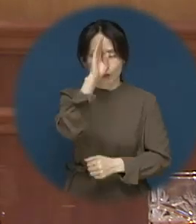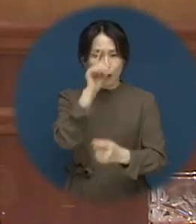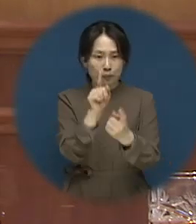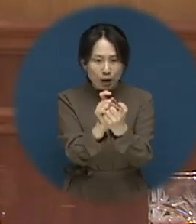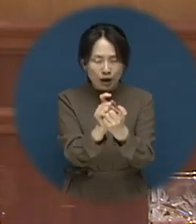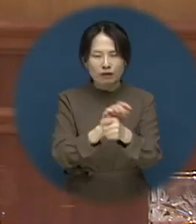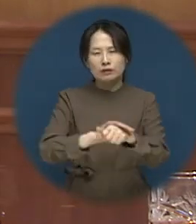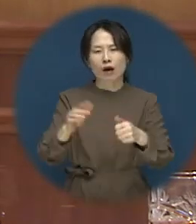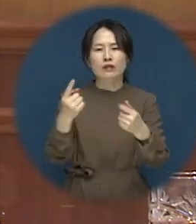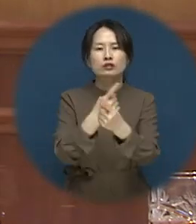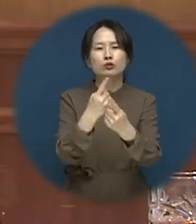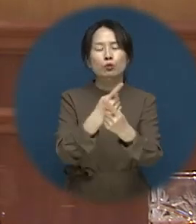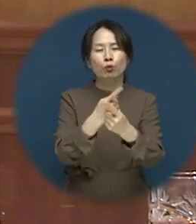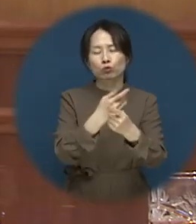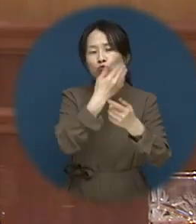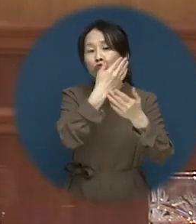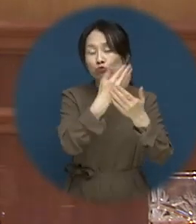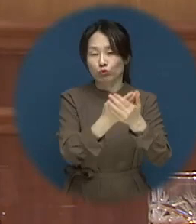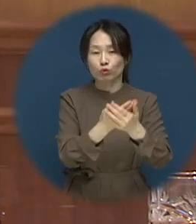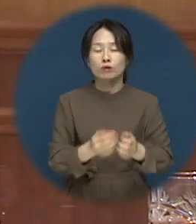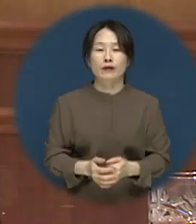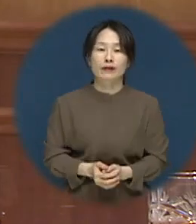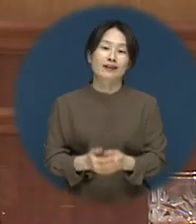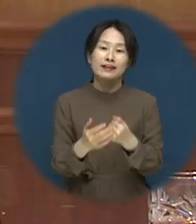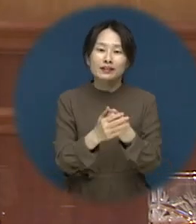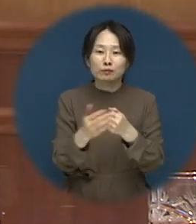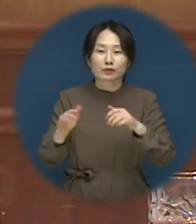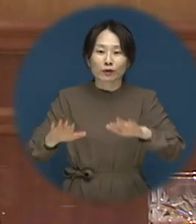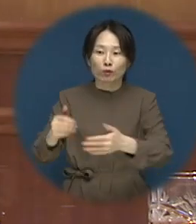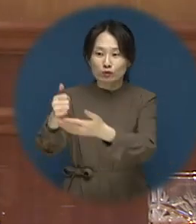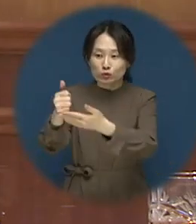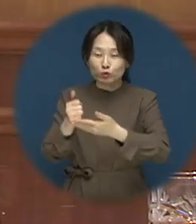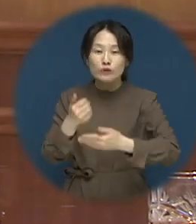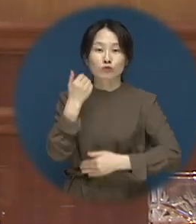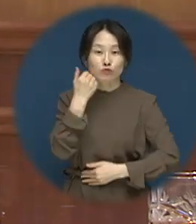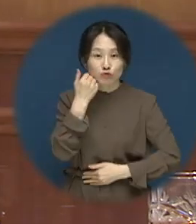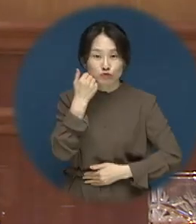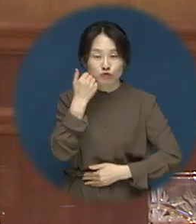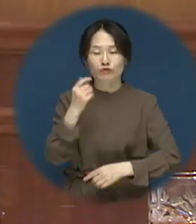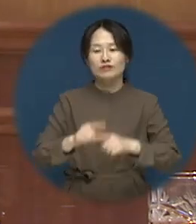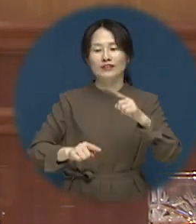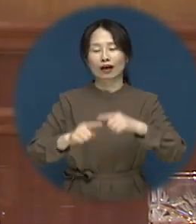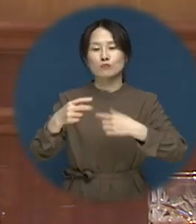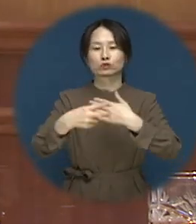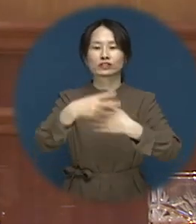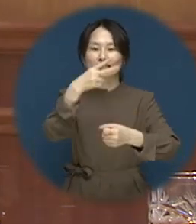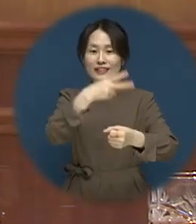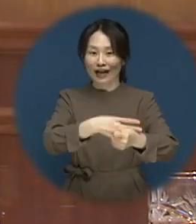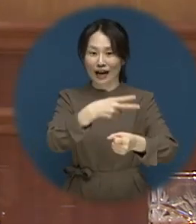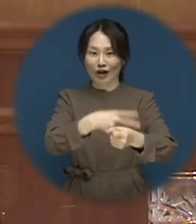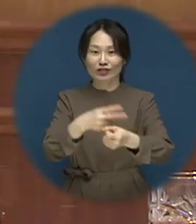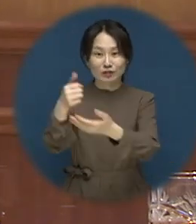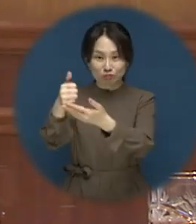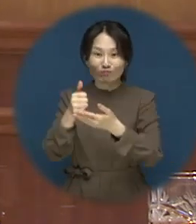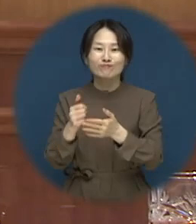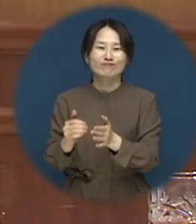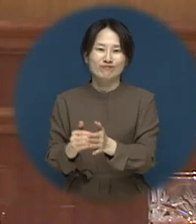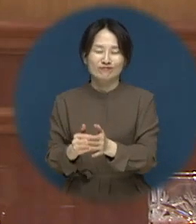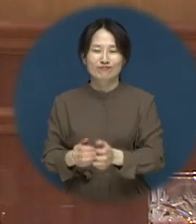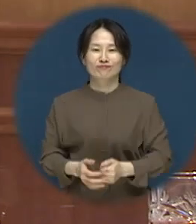치료해 주는 것도 정말 중요하죠. 그래서요, 오늘 초대석에 이 나무 의사 선생님을